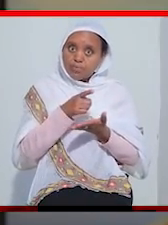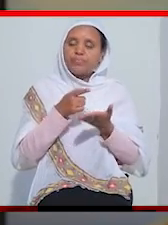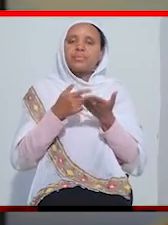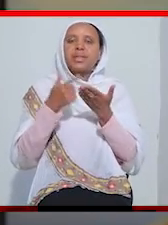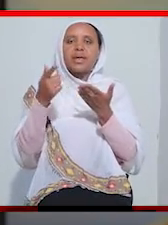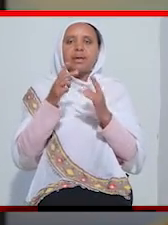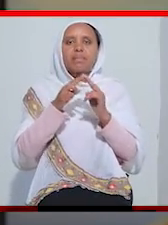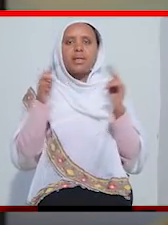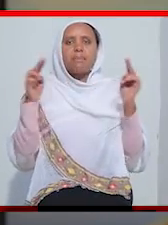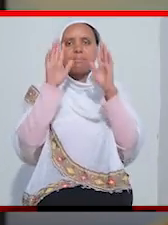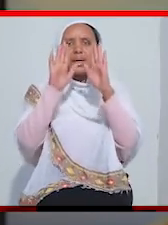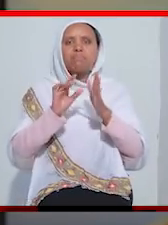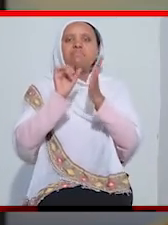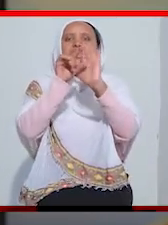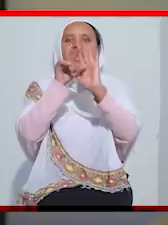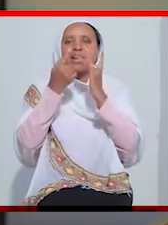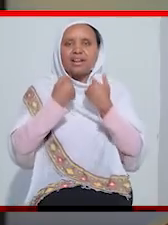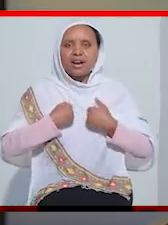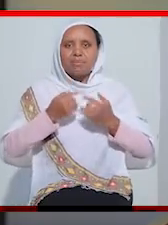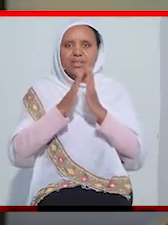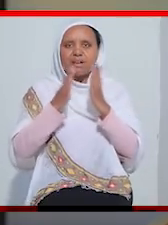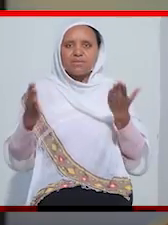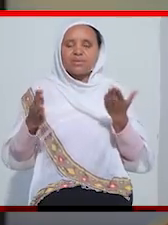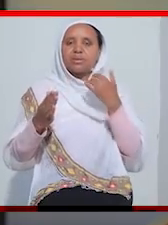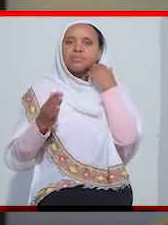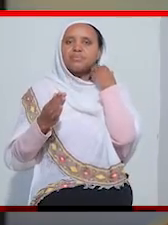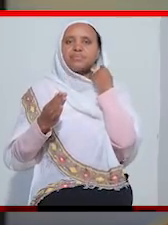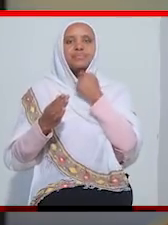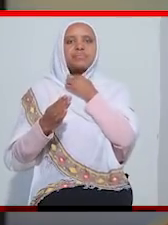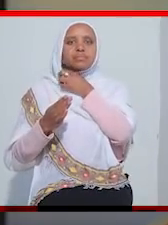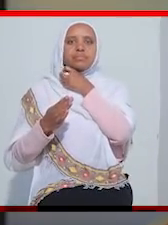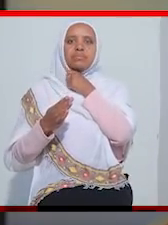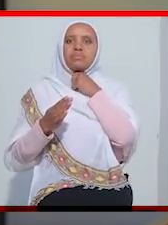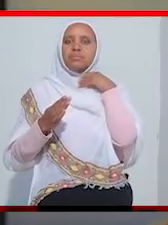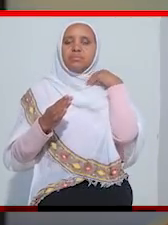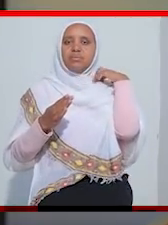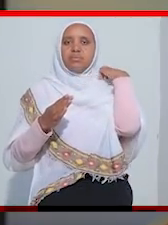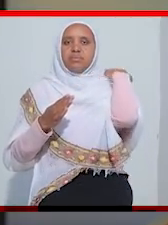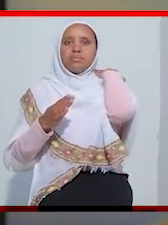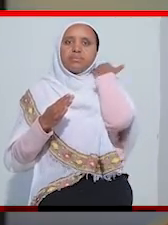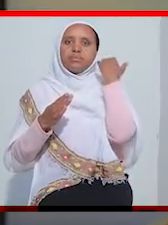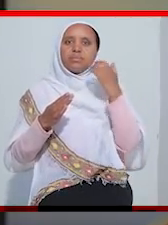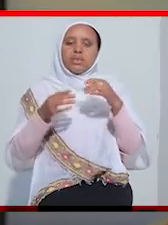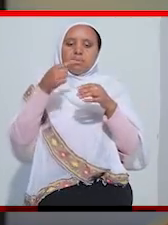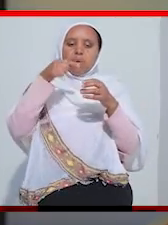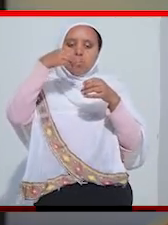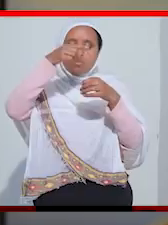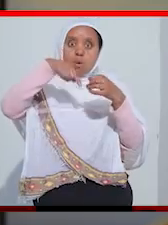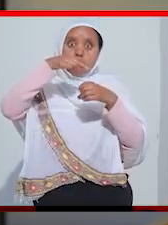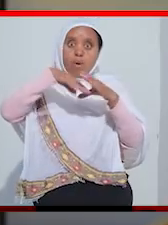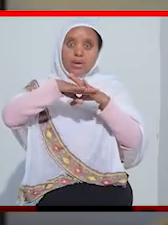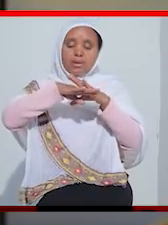ያለበት። ይህ ሲሆን ይህንን በጣም የሚገርም ምሳሌ ይነግረናል መጽሐፍ። በከማአድ ግሱር ውስተ ጸድፍ ጽንፈ